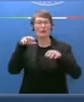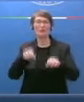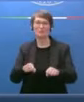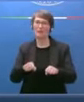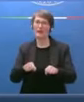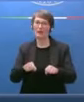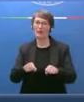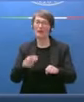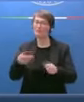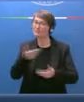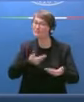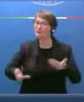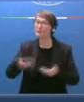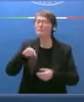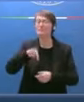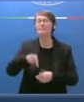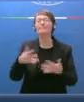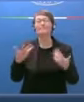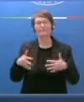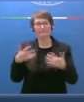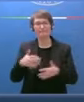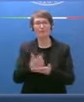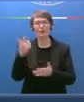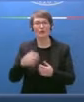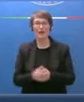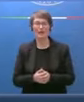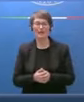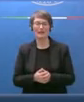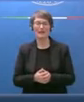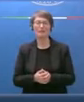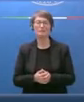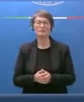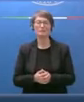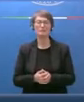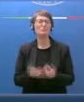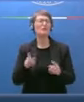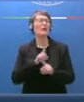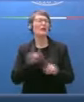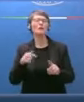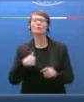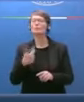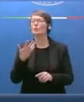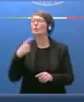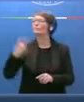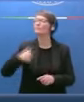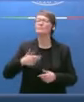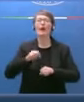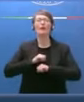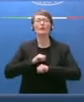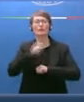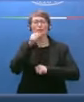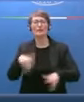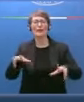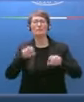stata un'altra un'altra cosa caratteristica condivisa quindi niente tentativi di porre la fiducia così ci vuole un accordo ci vuole